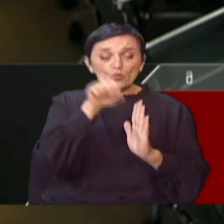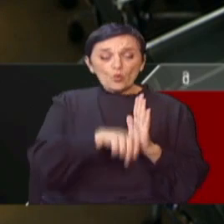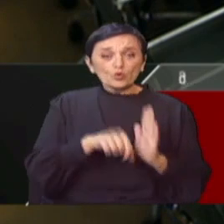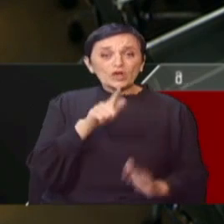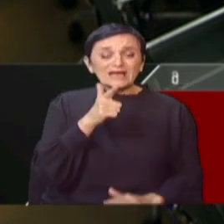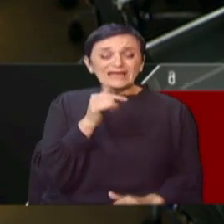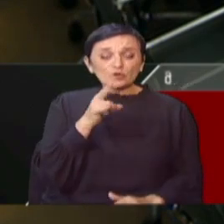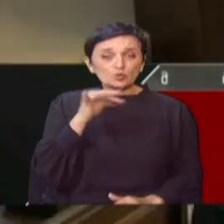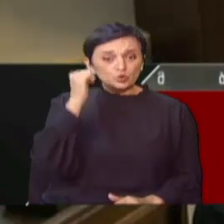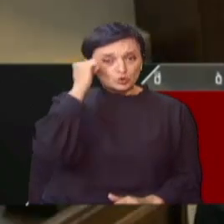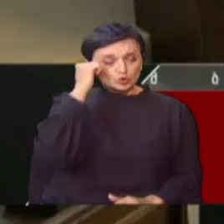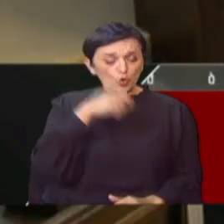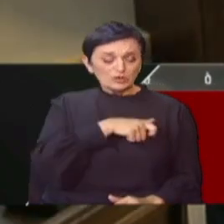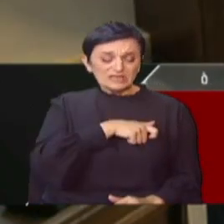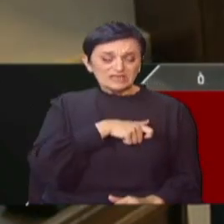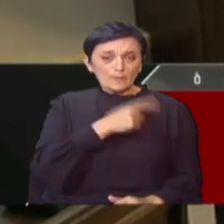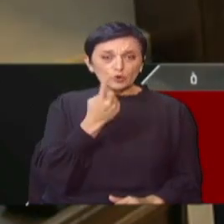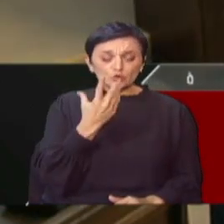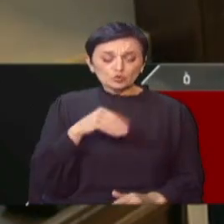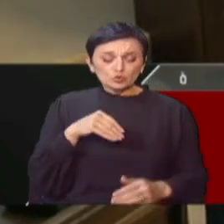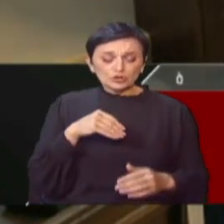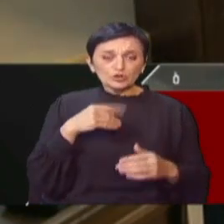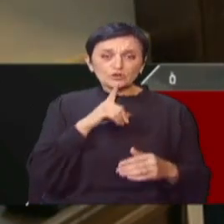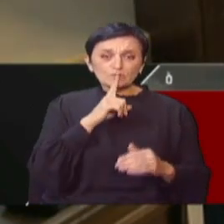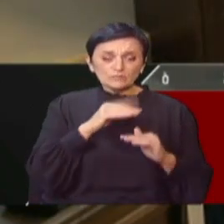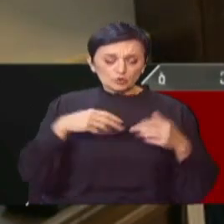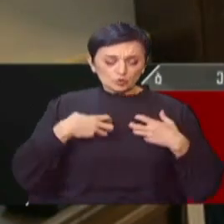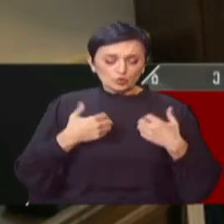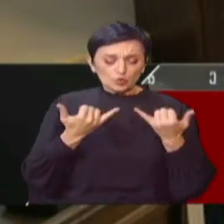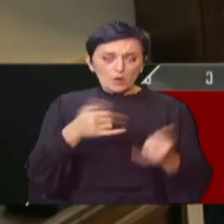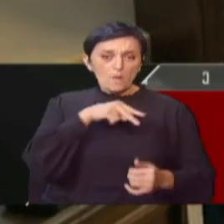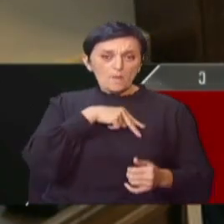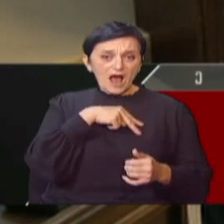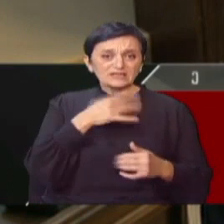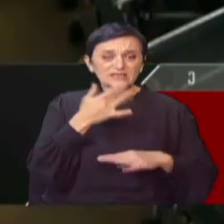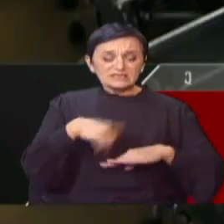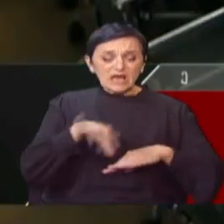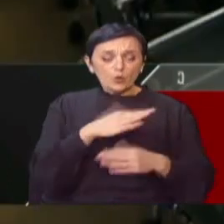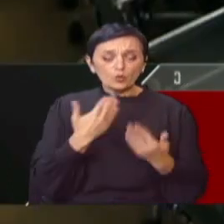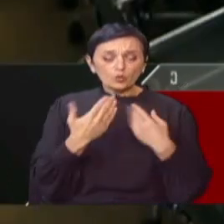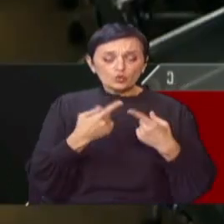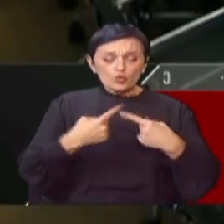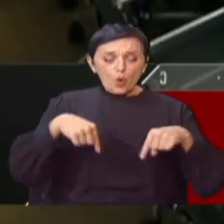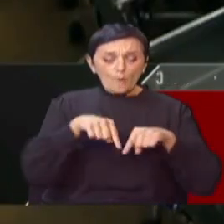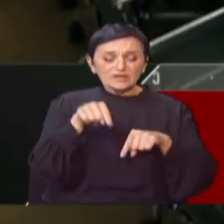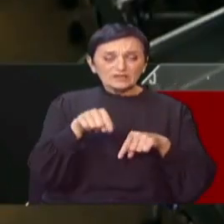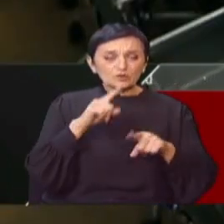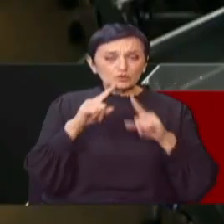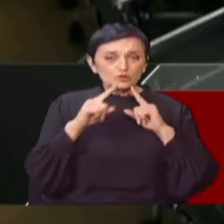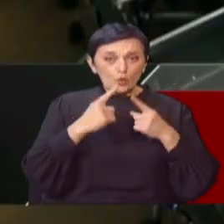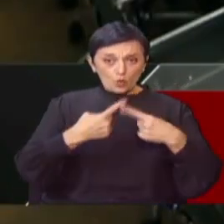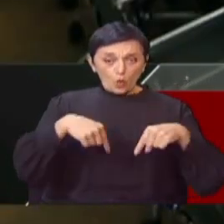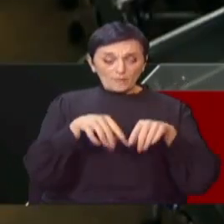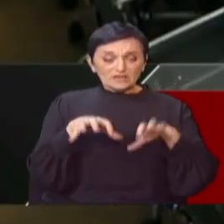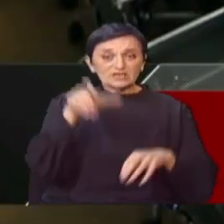თამაზ გინტურის ხსოვნას დეპუტატებმა წუთიერი დუმილით პატივი მიაგეს პარლამენტის საგარეო ურთიერთობათა კომიტეტის სხდომაზე.